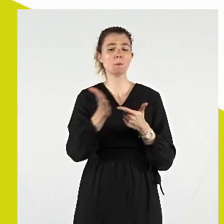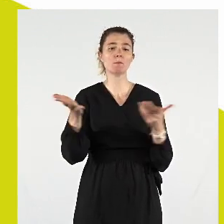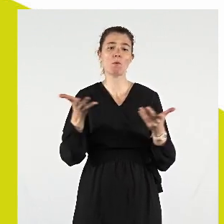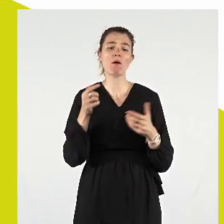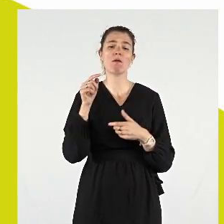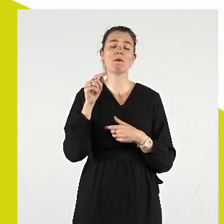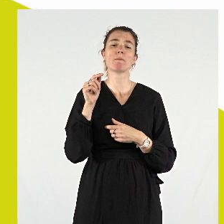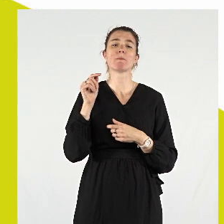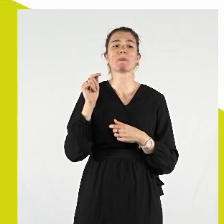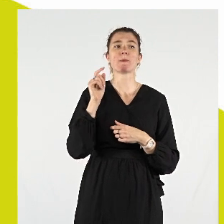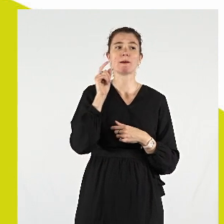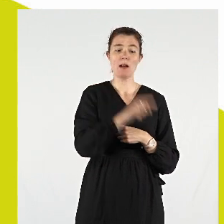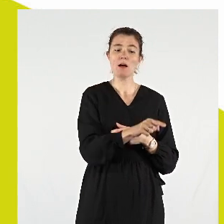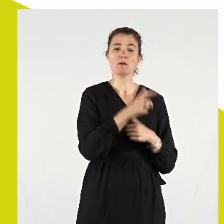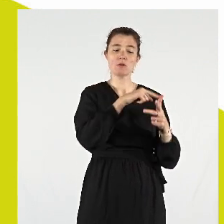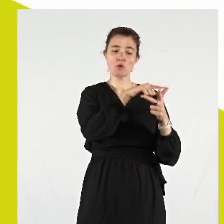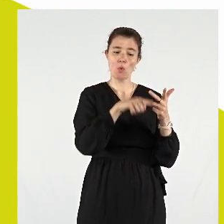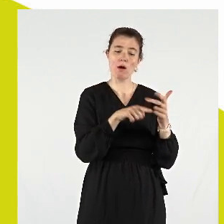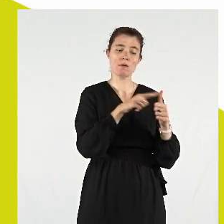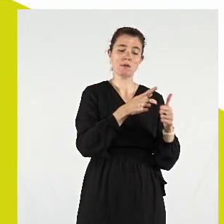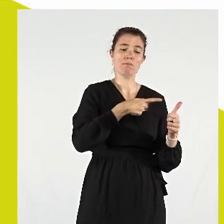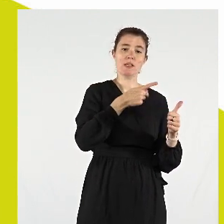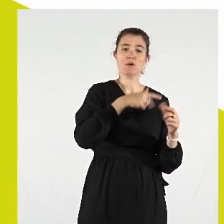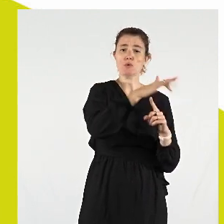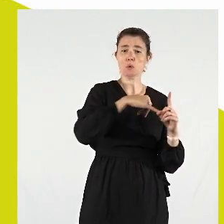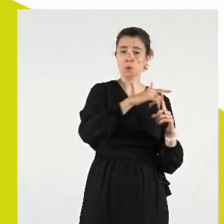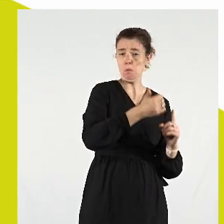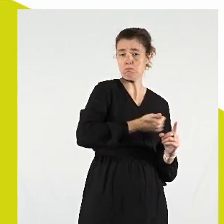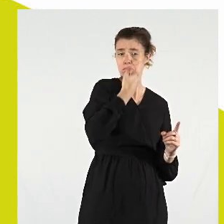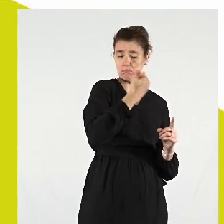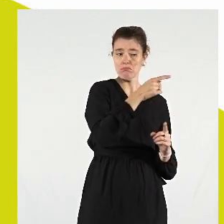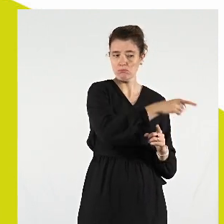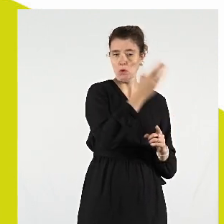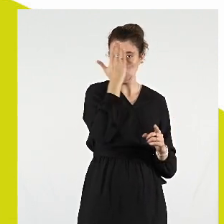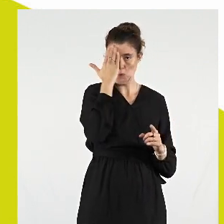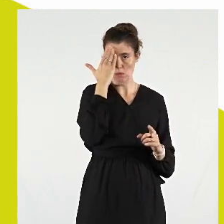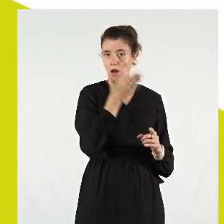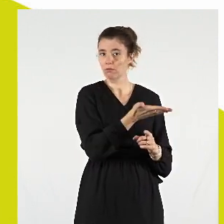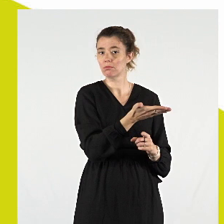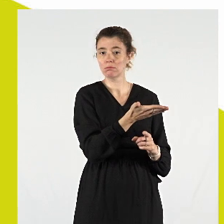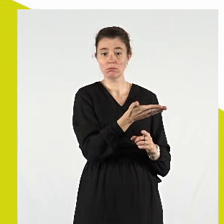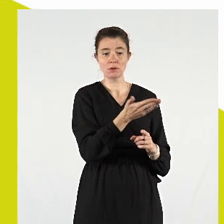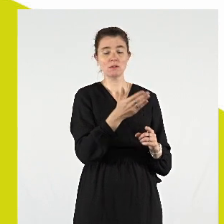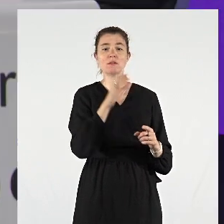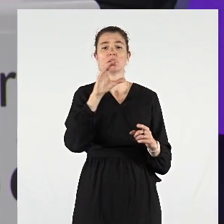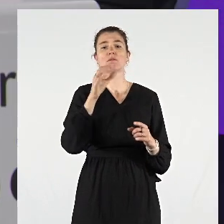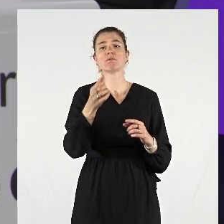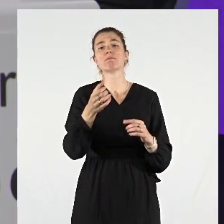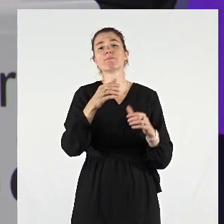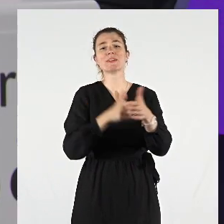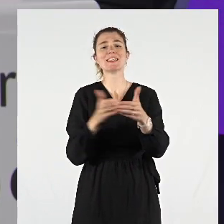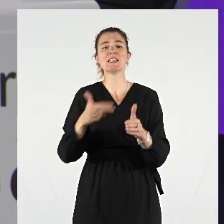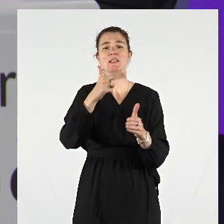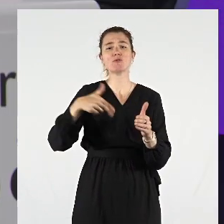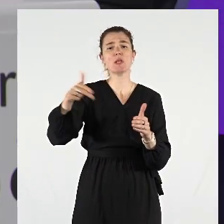3 composantes. Il y a des établissements médico-sociaux autonomes qui sont connus directement comme tels par la Caisse nationale des